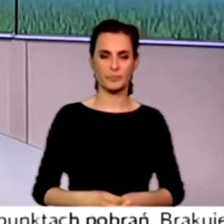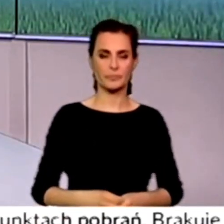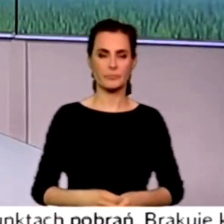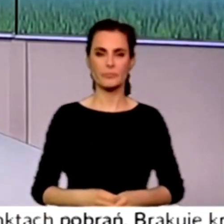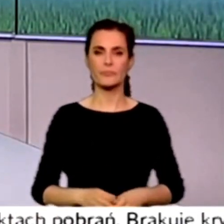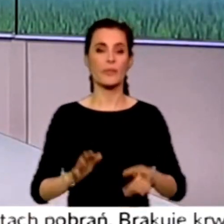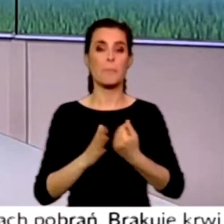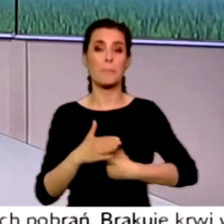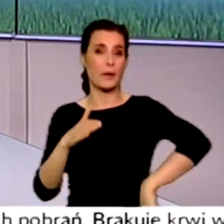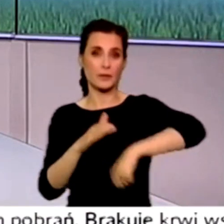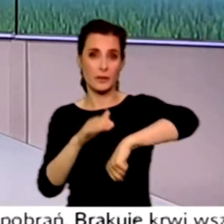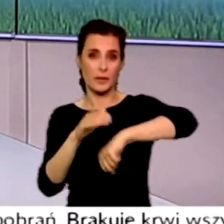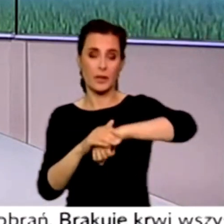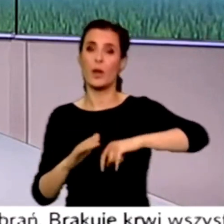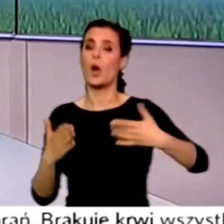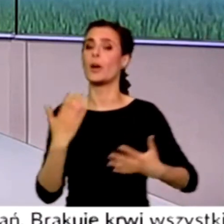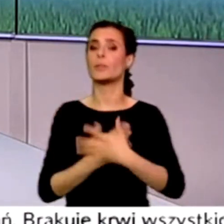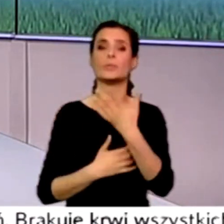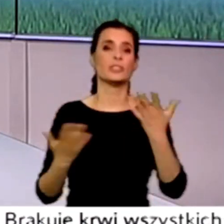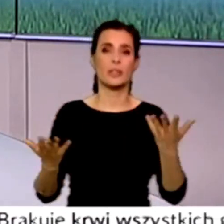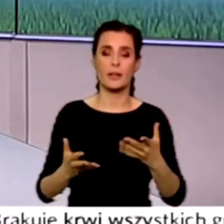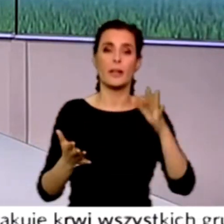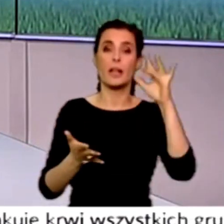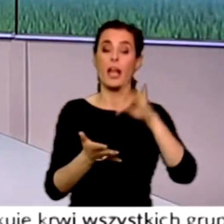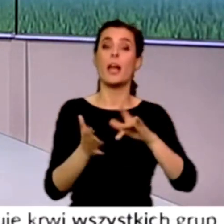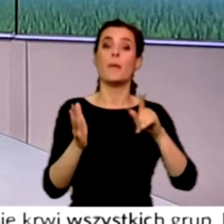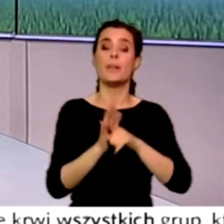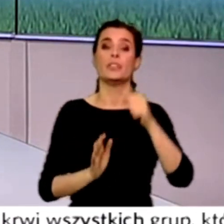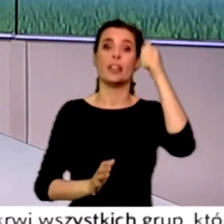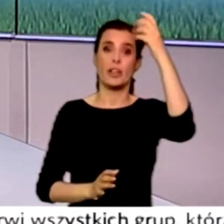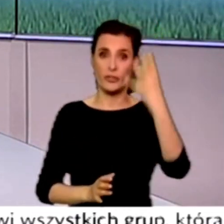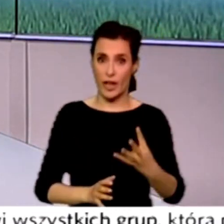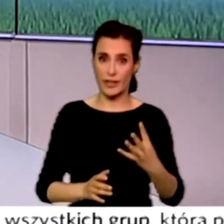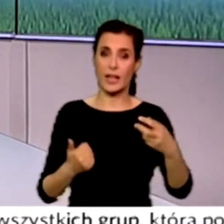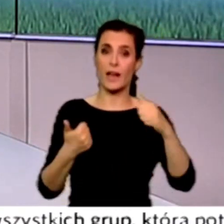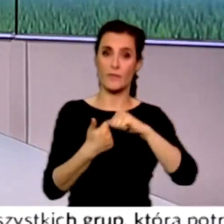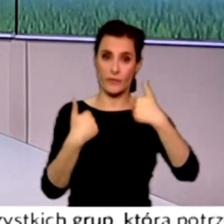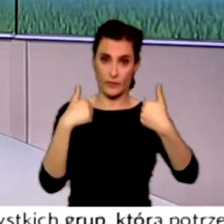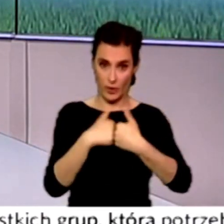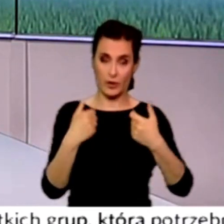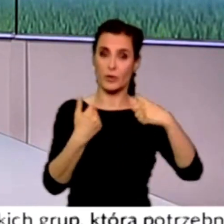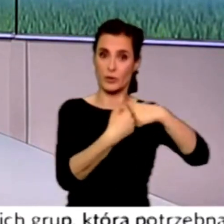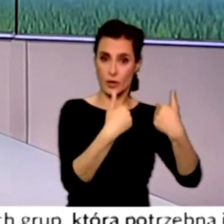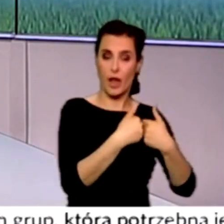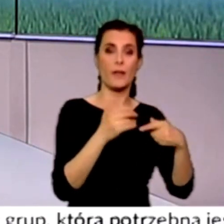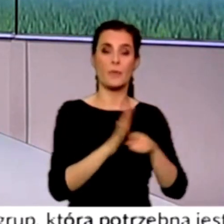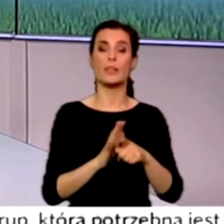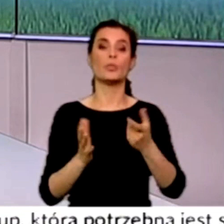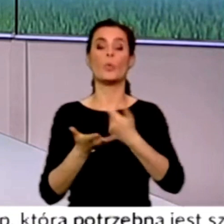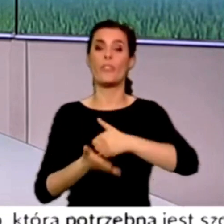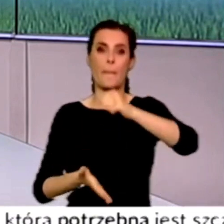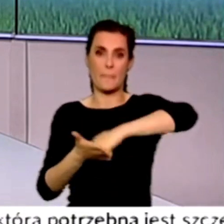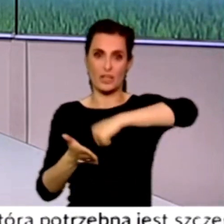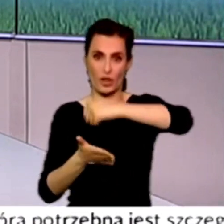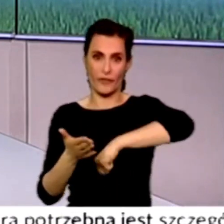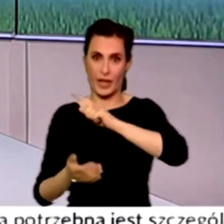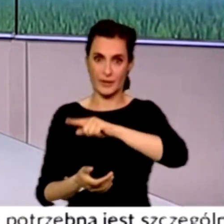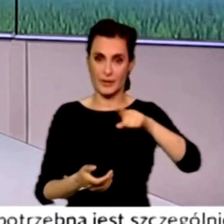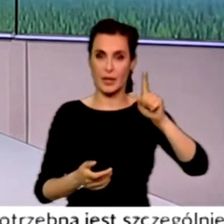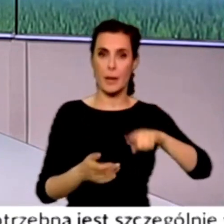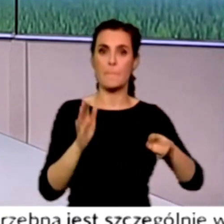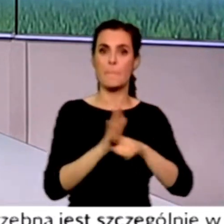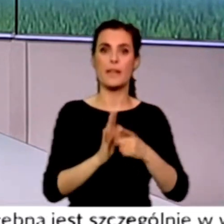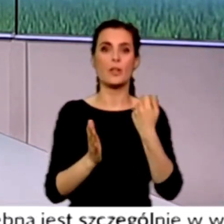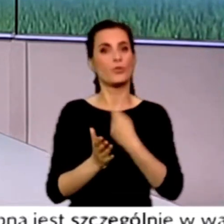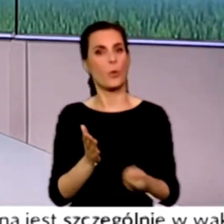Pozostajemy przy futbolu, ale opuszczamy Ekstraklasę. W trzech ćwierćfinałowych spotkaniach Pucharu Polski na szczeblu mazowieckim do rozstrzygnięcia potrzebne